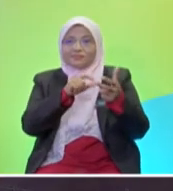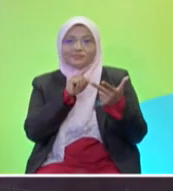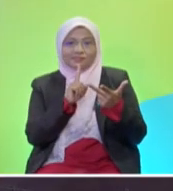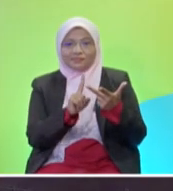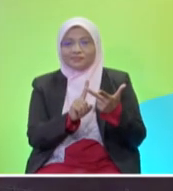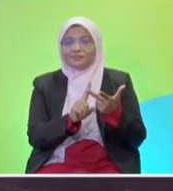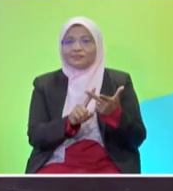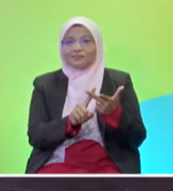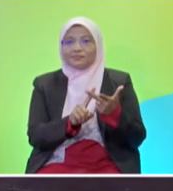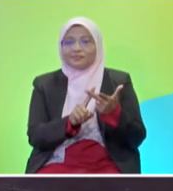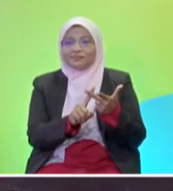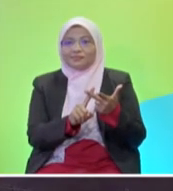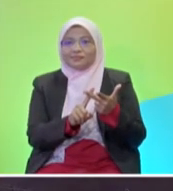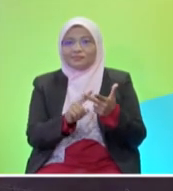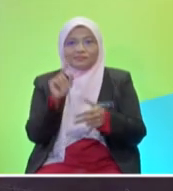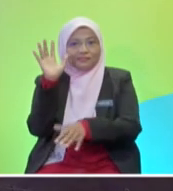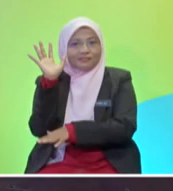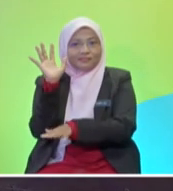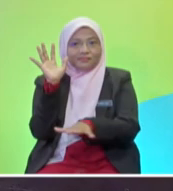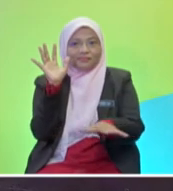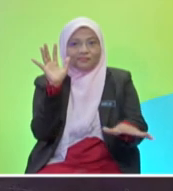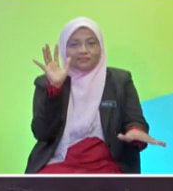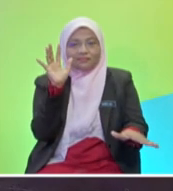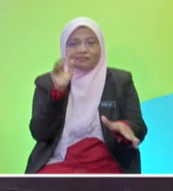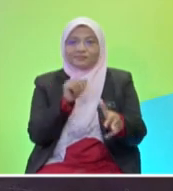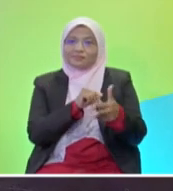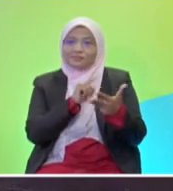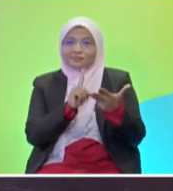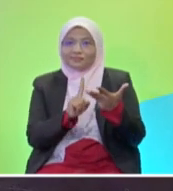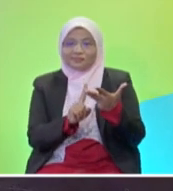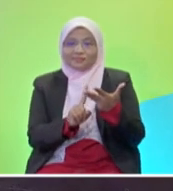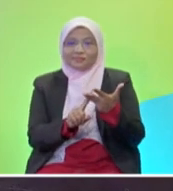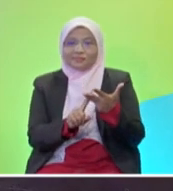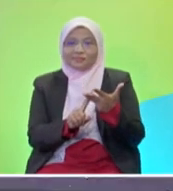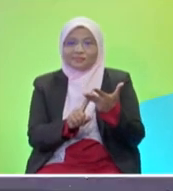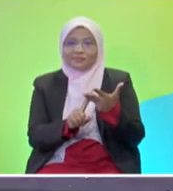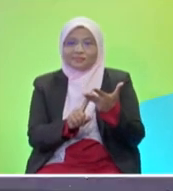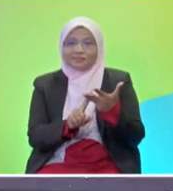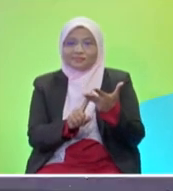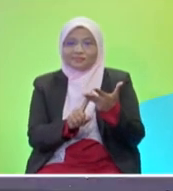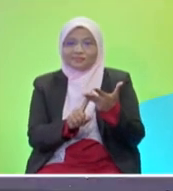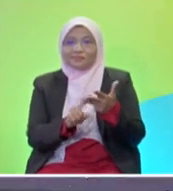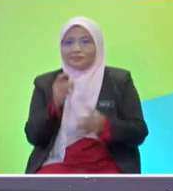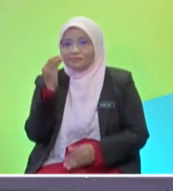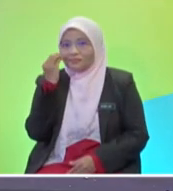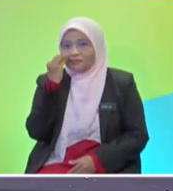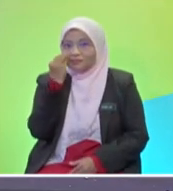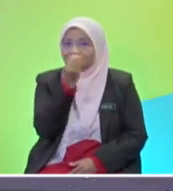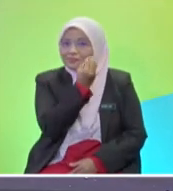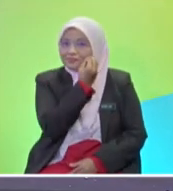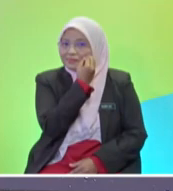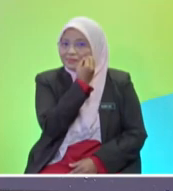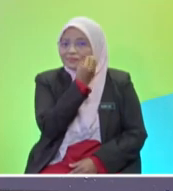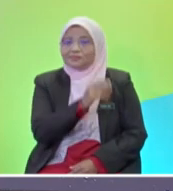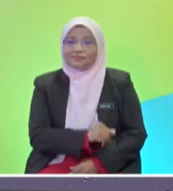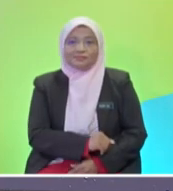ketiga? Yang ketiga akar. Akar, betul. Yang keempat? Yang keempat bunga. Bunga.